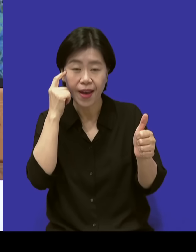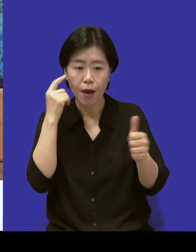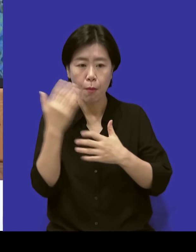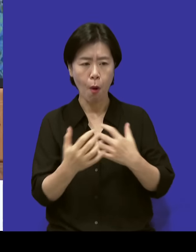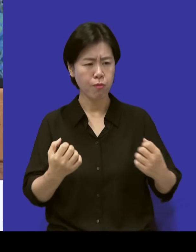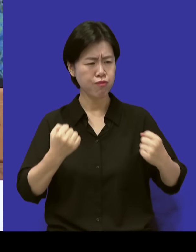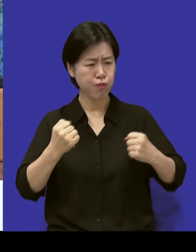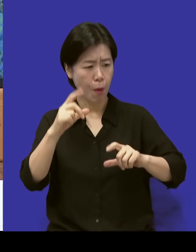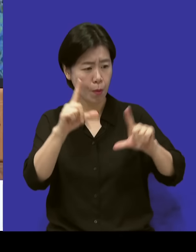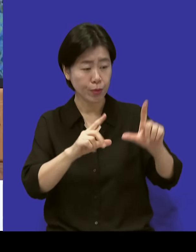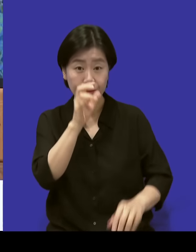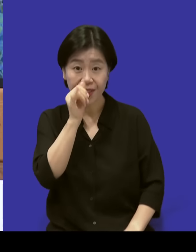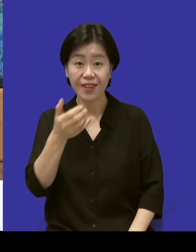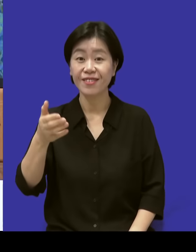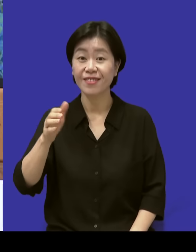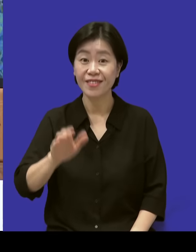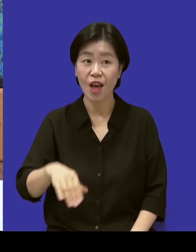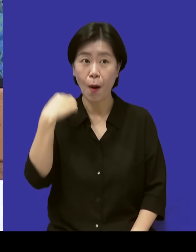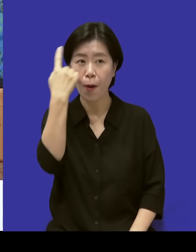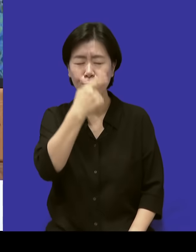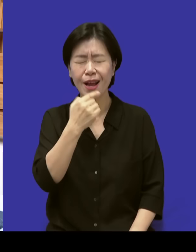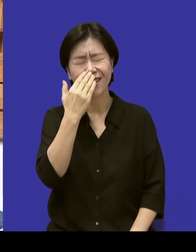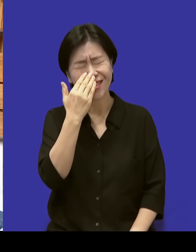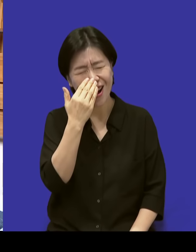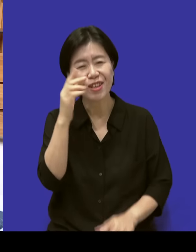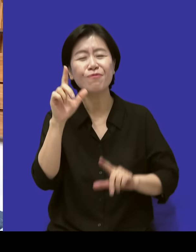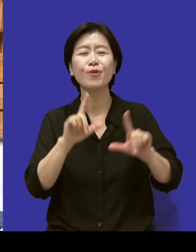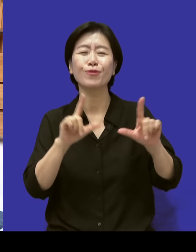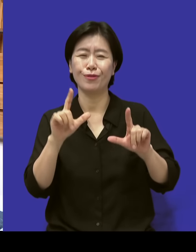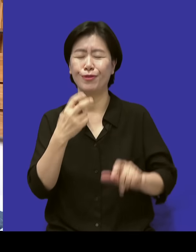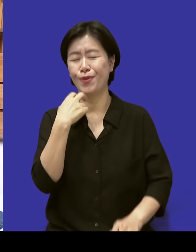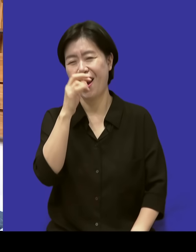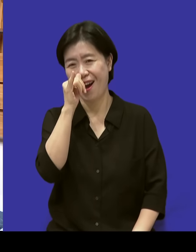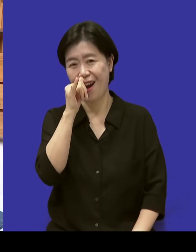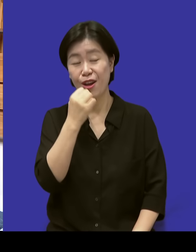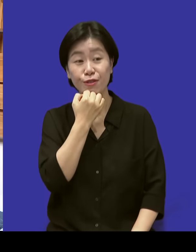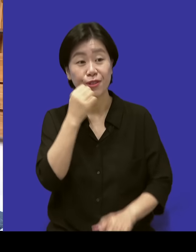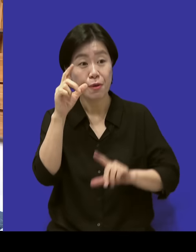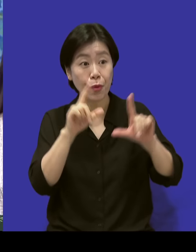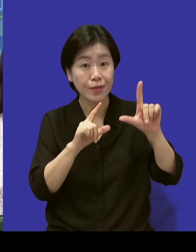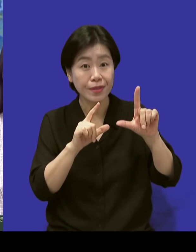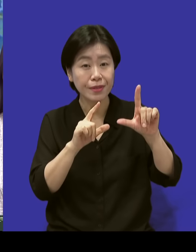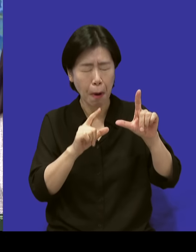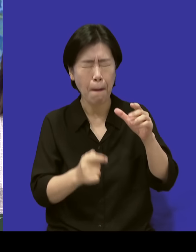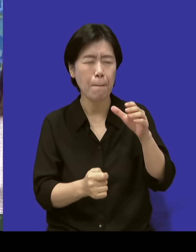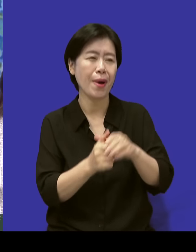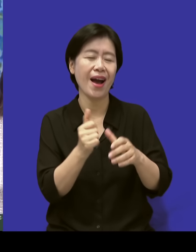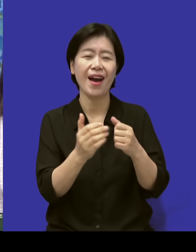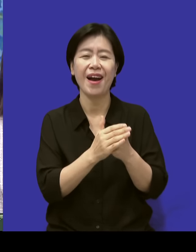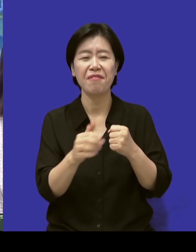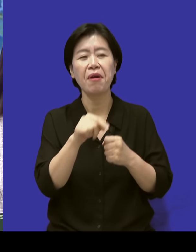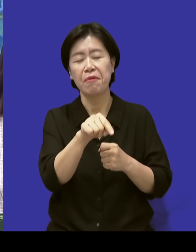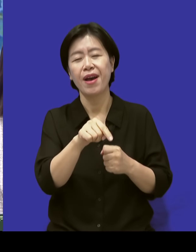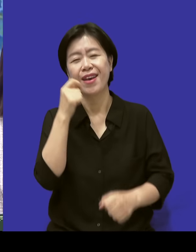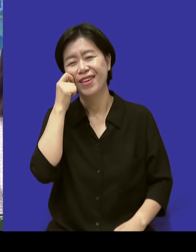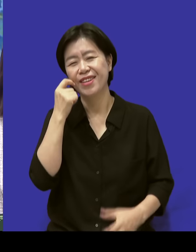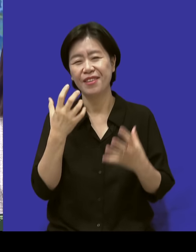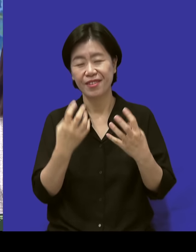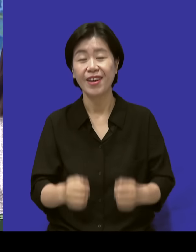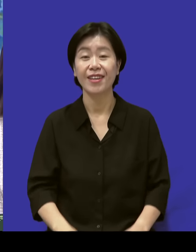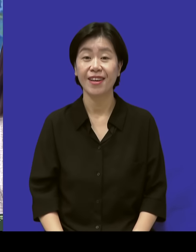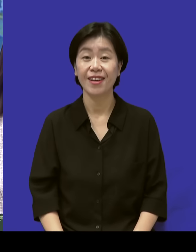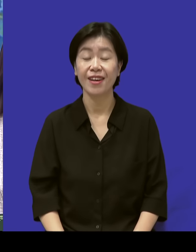힘은 엄청 세 보이면서도 얼굴은 너무 선하고 또 웃는 모습이셔서 그랬던 것 같습니다. 네. 근데 그 선한 인상을